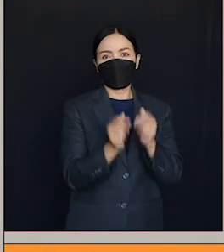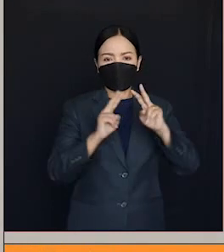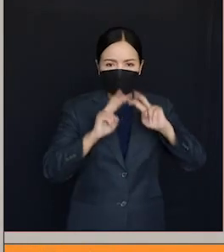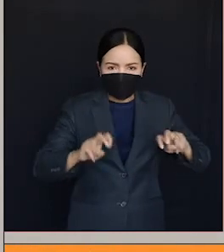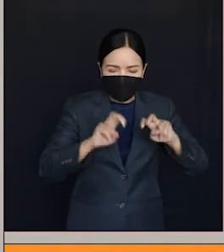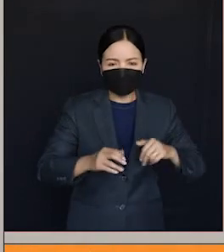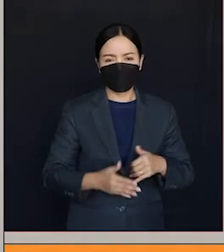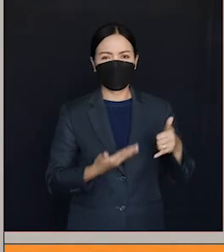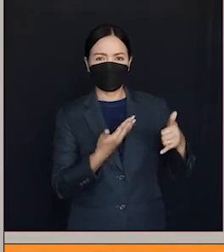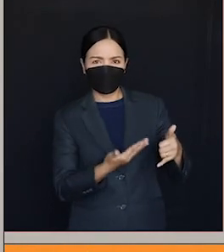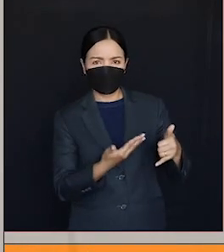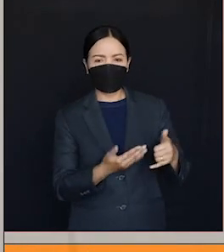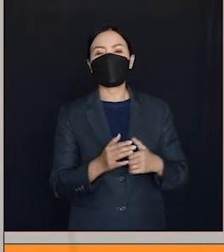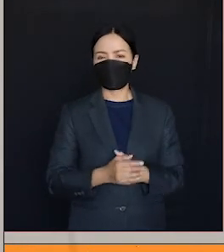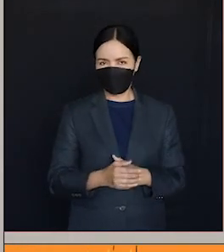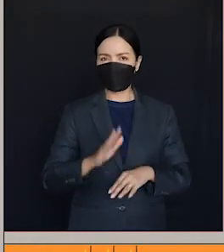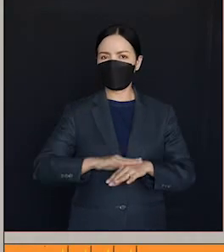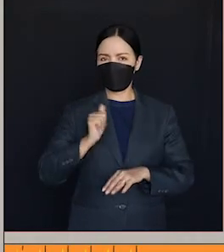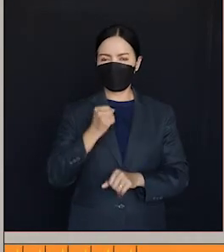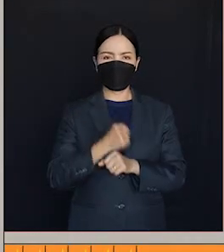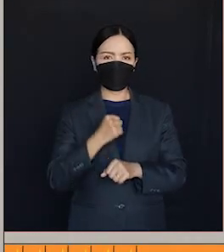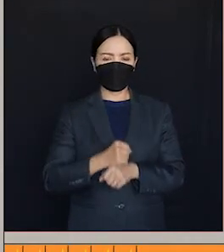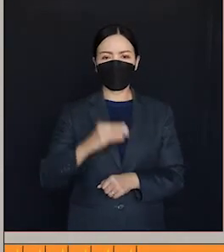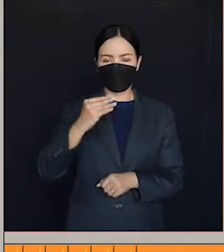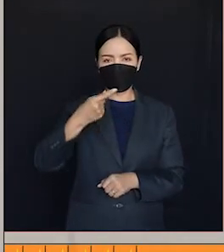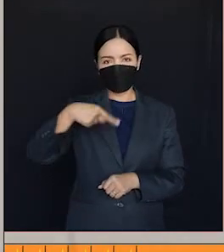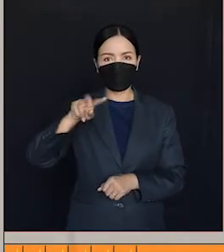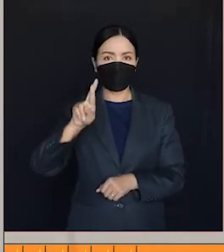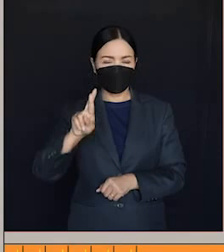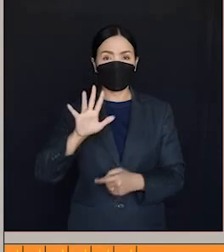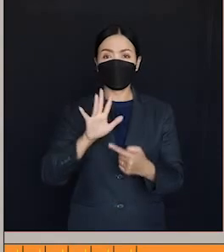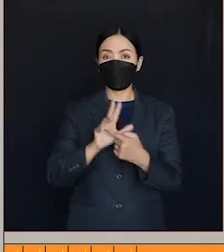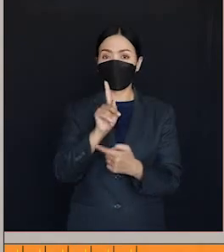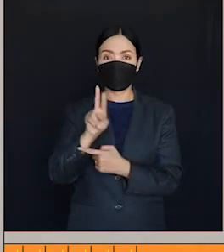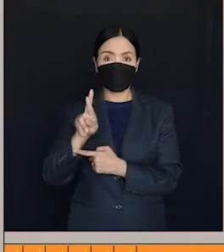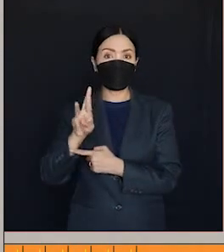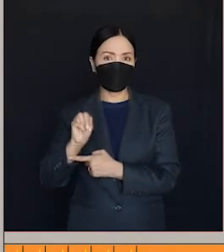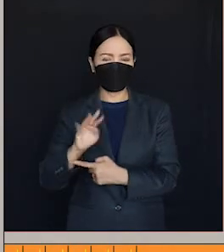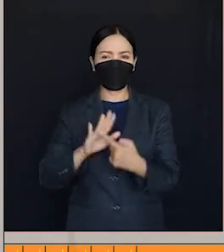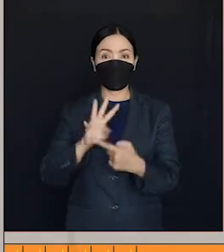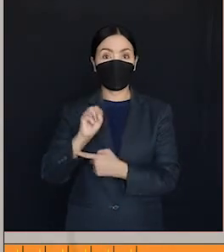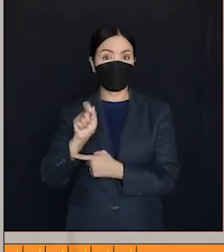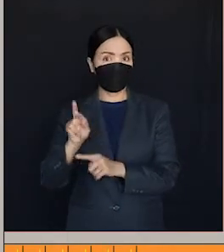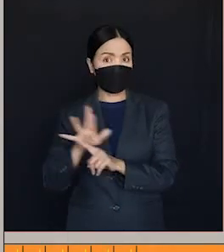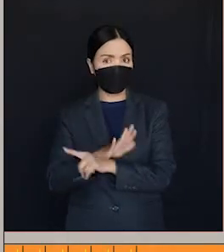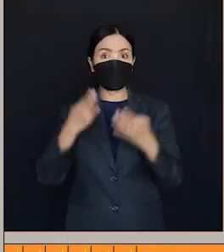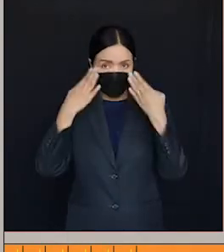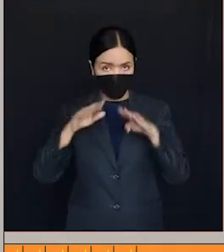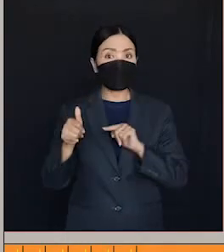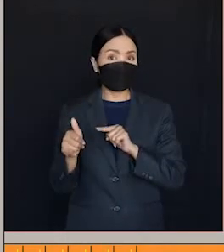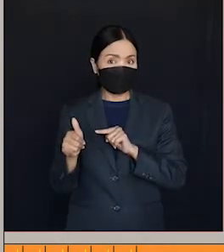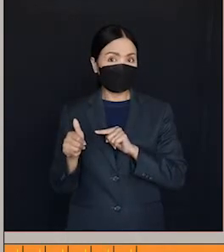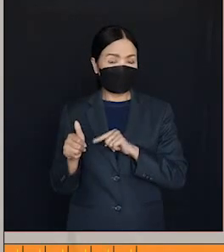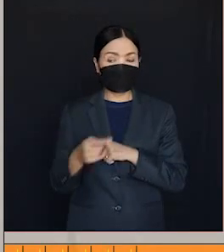เราคนหนึ่งซึ่งเป็นโปรแกรมเมอร์ของเรานะคะซึ่งตาบอดด้วยนะคะค่ะค่ะนะคะ